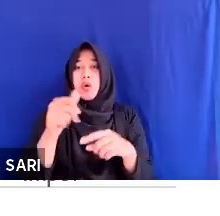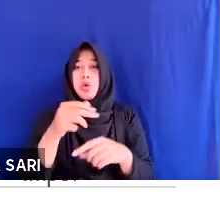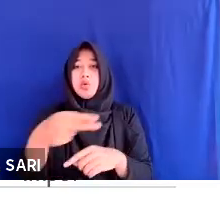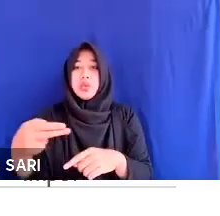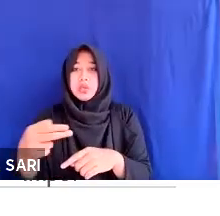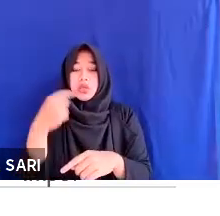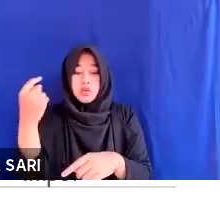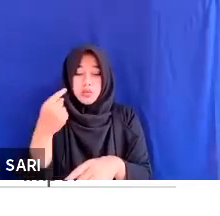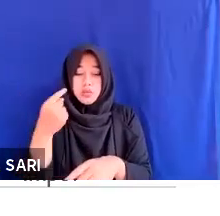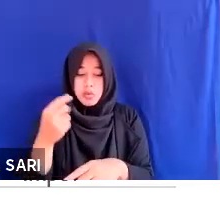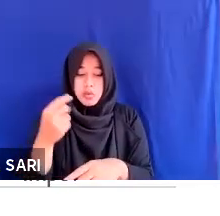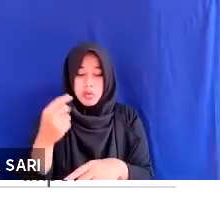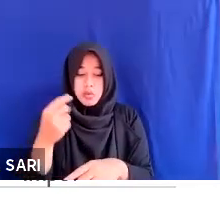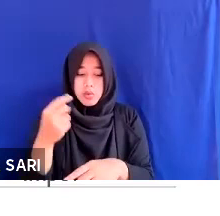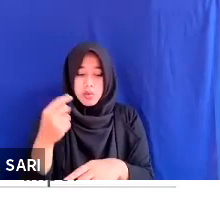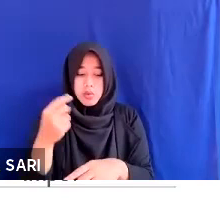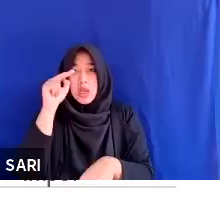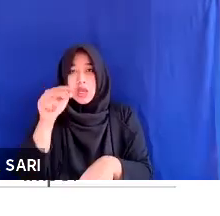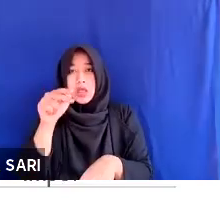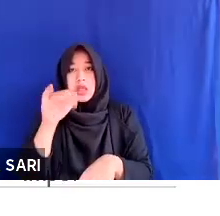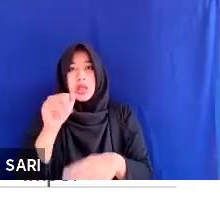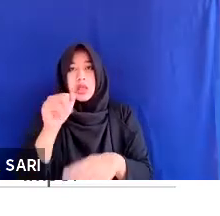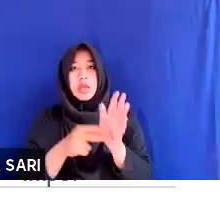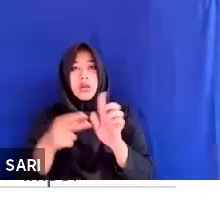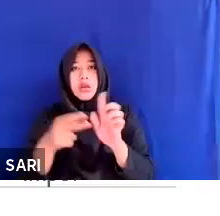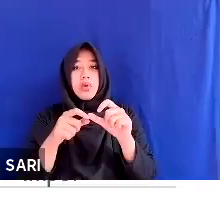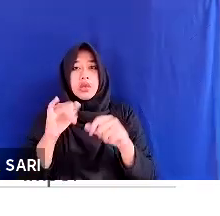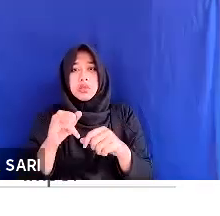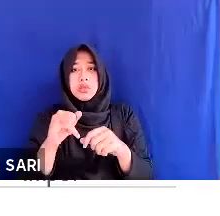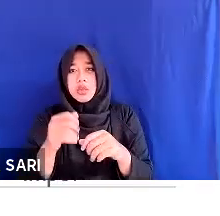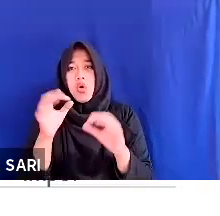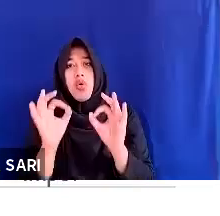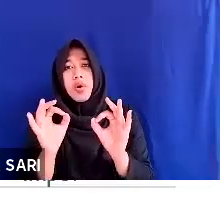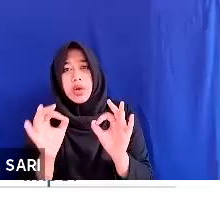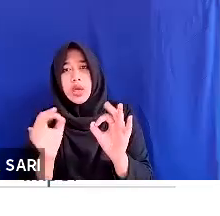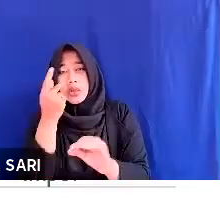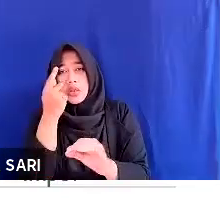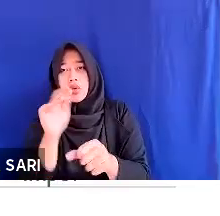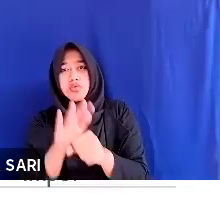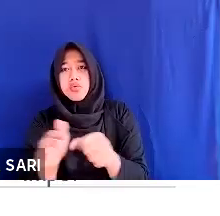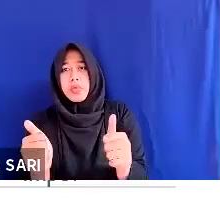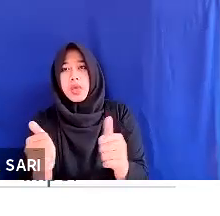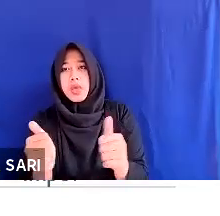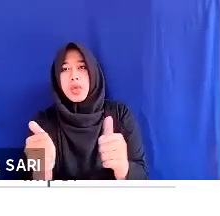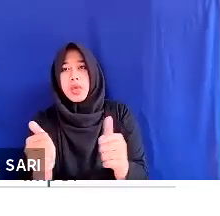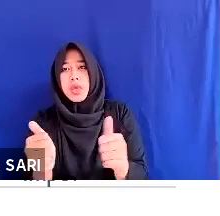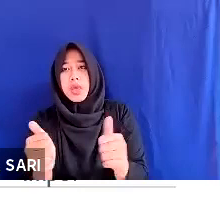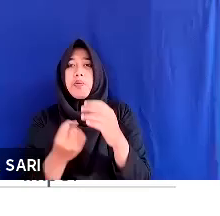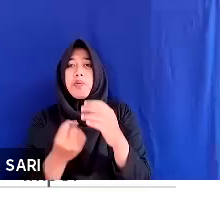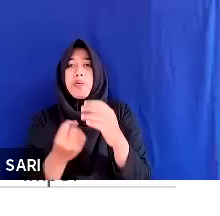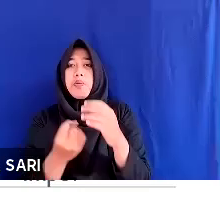kita lihat inflasi, kurs masih oke, terjaga cukup baik lah ya. Hanya pertumbuhan saja yang